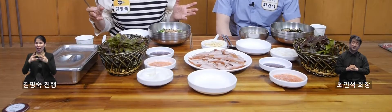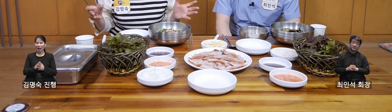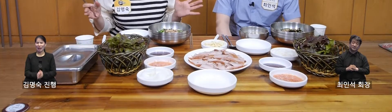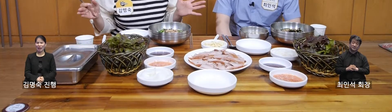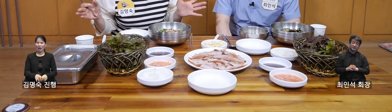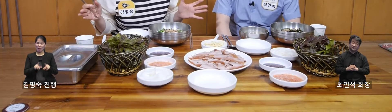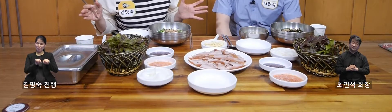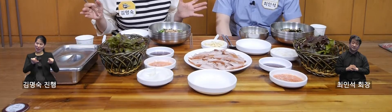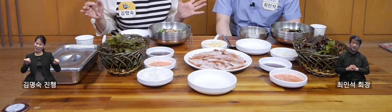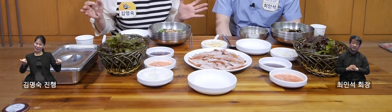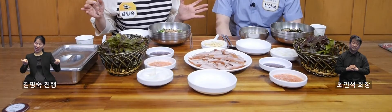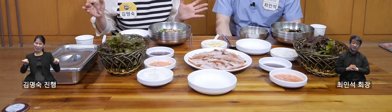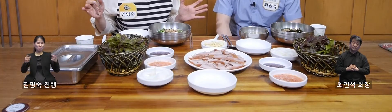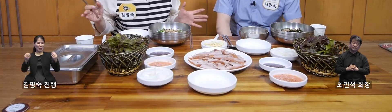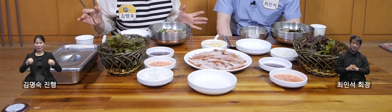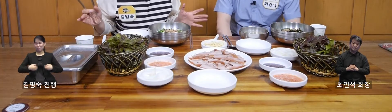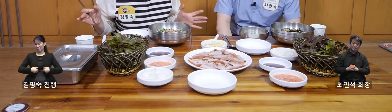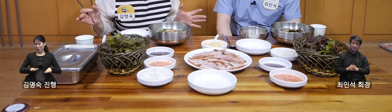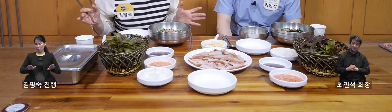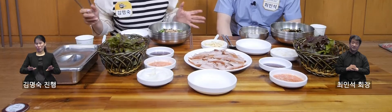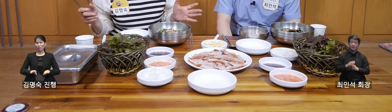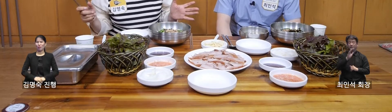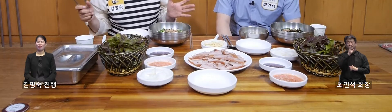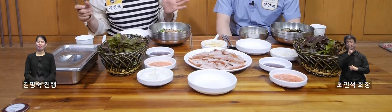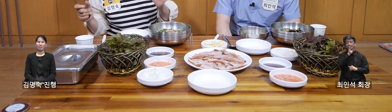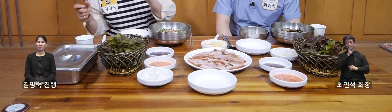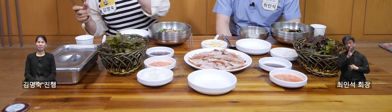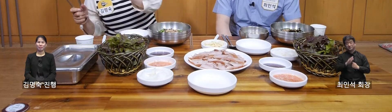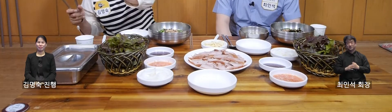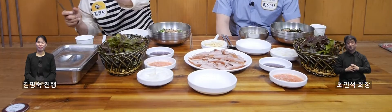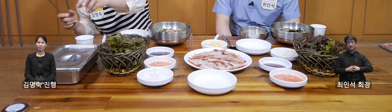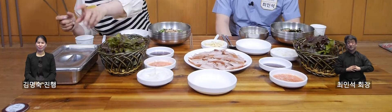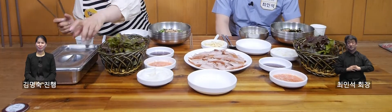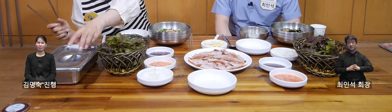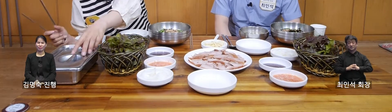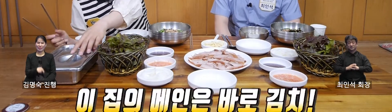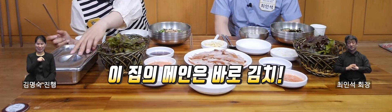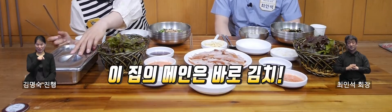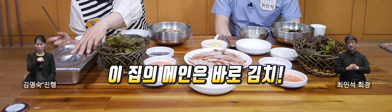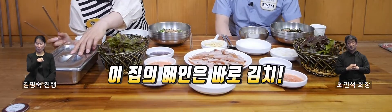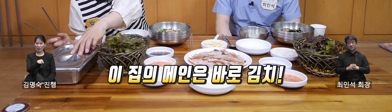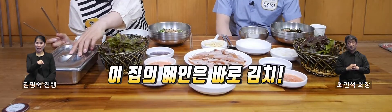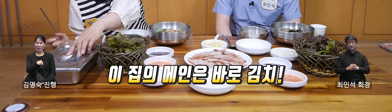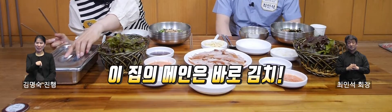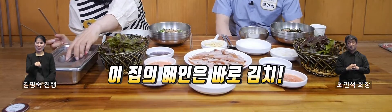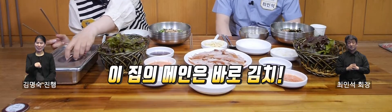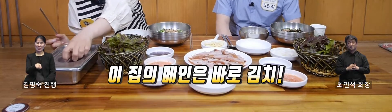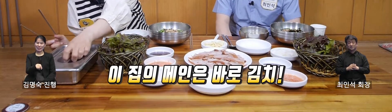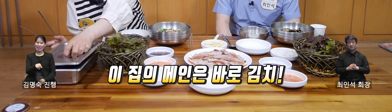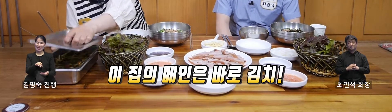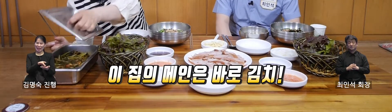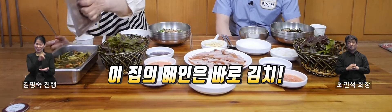막 반찬이 화려할 필요가 없습니다. 그렇죠. 예. 그리고 여기 이 집에